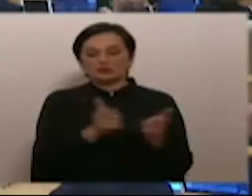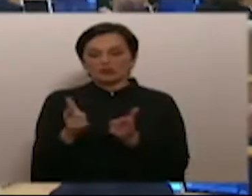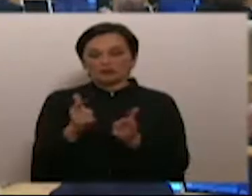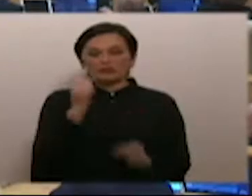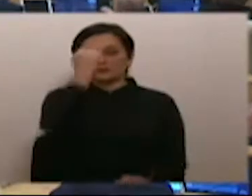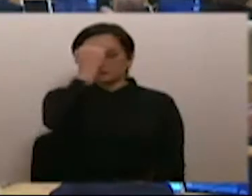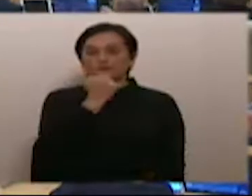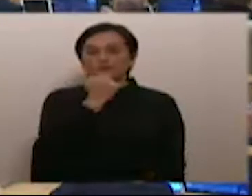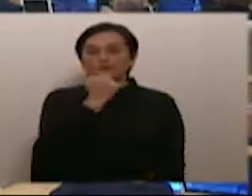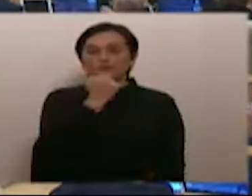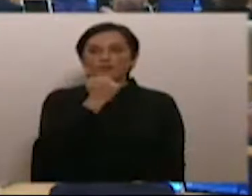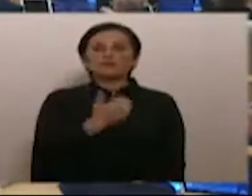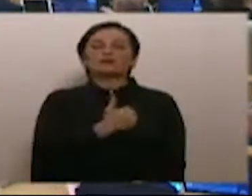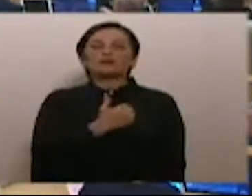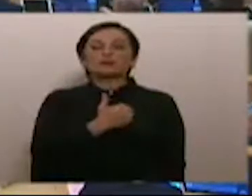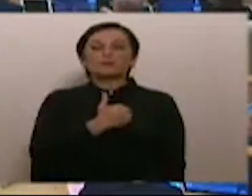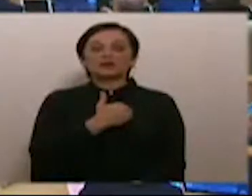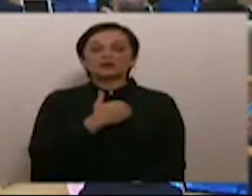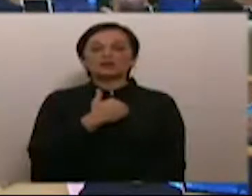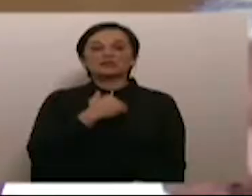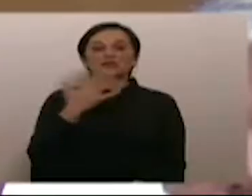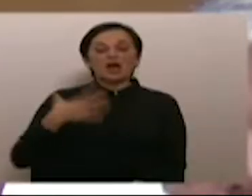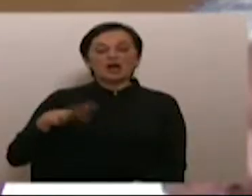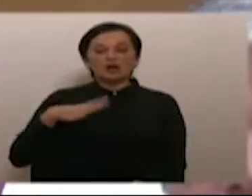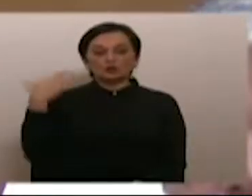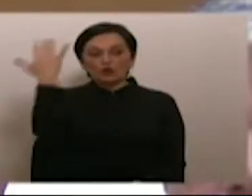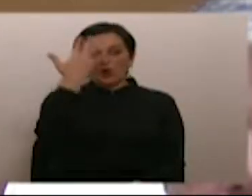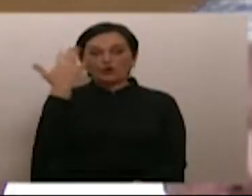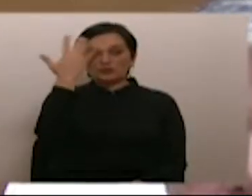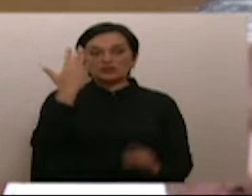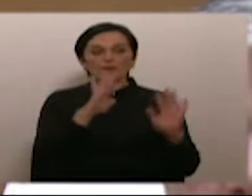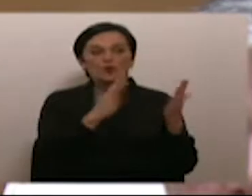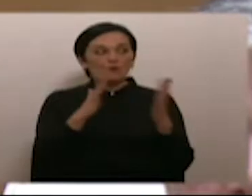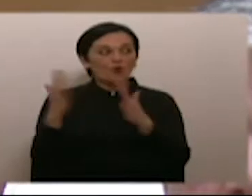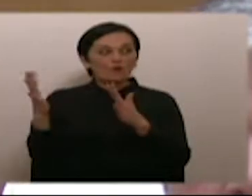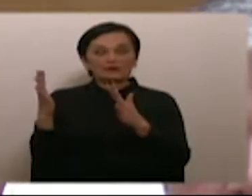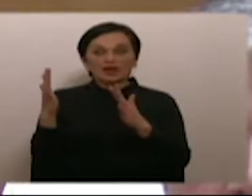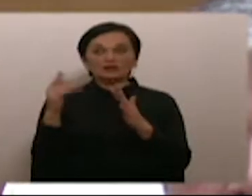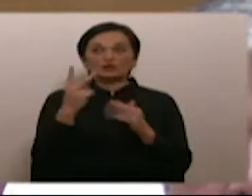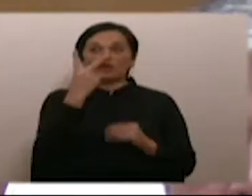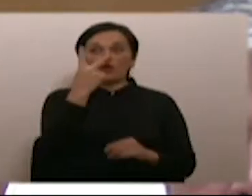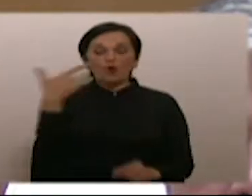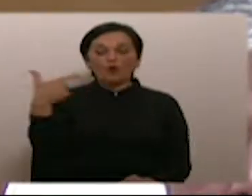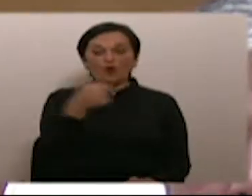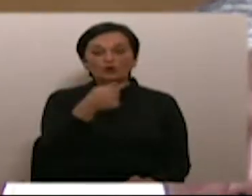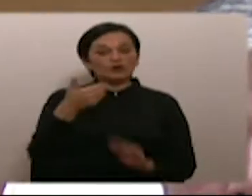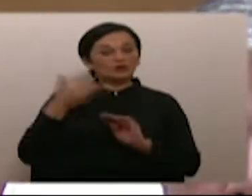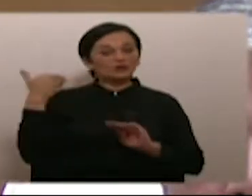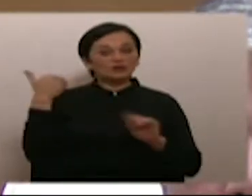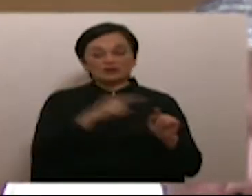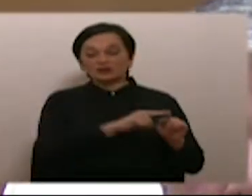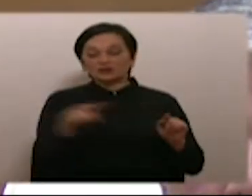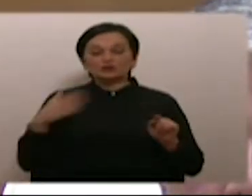მადლობთ ბატონო ვარჩო. მინდა გამოეხმაო რომ ქართული ოსნების სახელით ამ მოვლენებს რომლებიც განვითარდა გასული ორი კვირის განმავლობაში